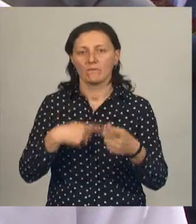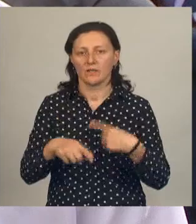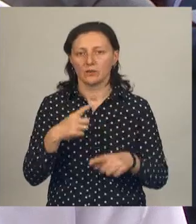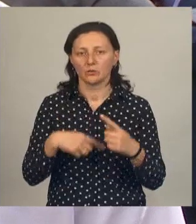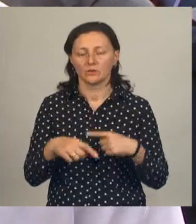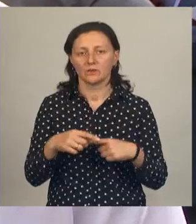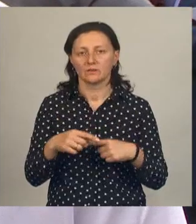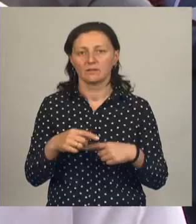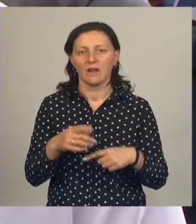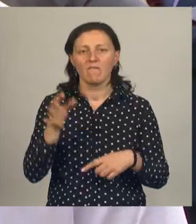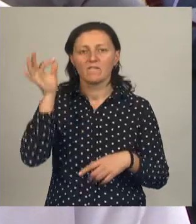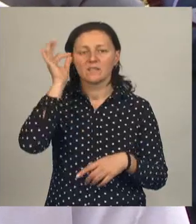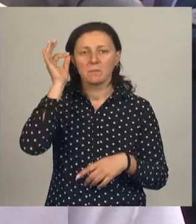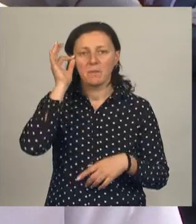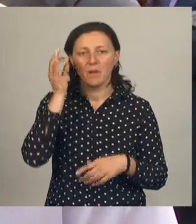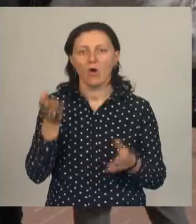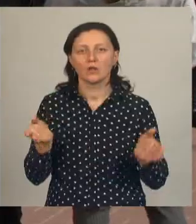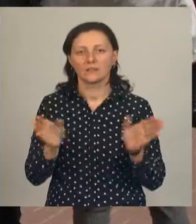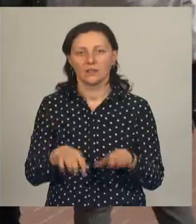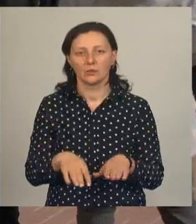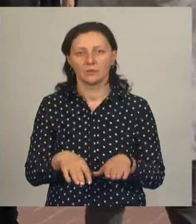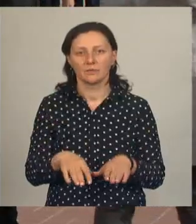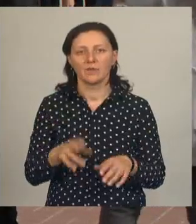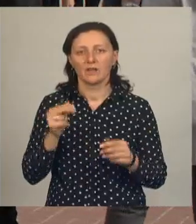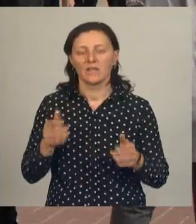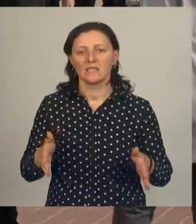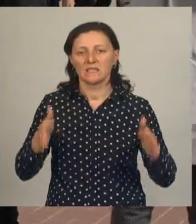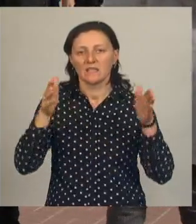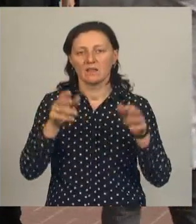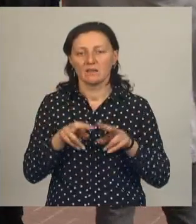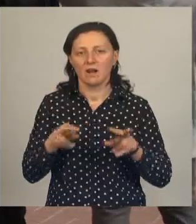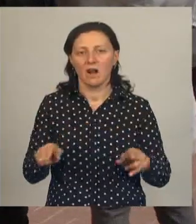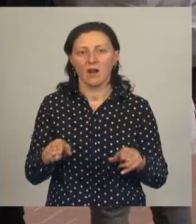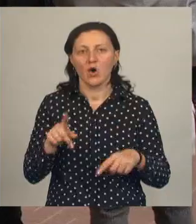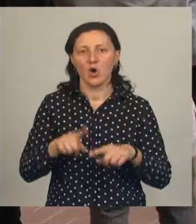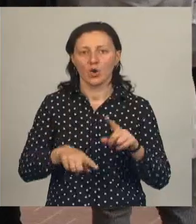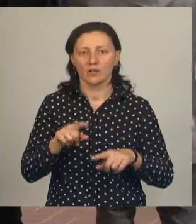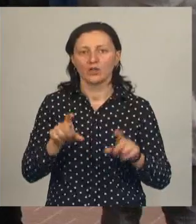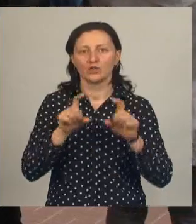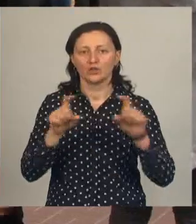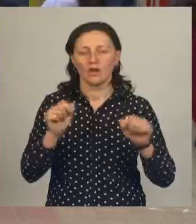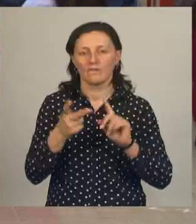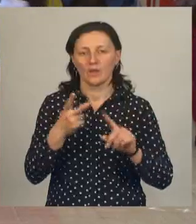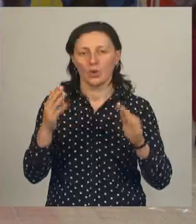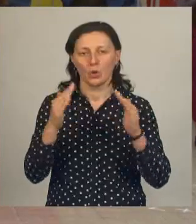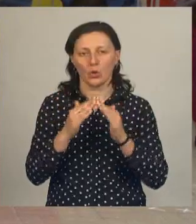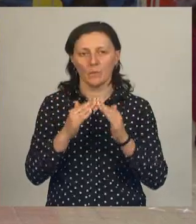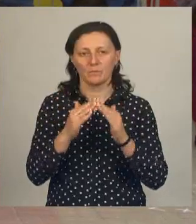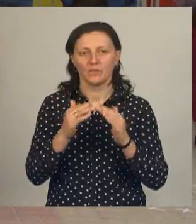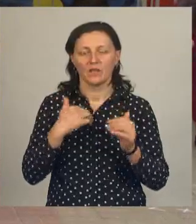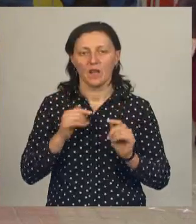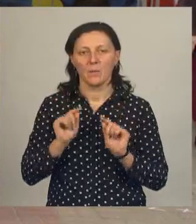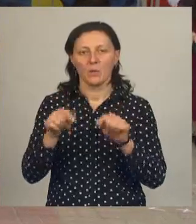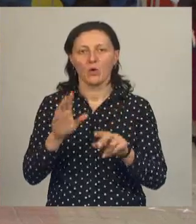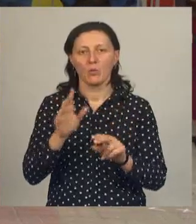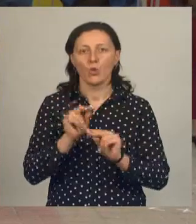Но воспоминания остаются. Стены стали, правда, родными. Школа как второй наш дом. Поступать буду на